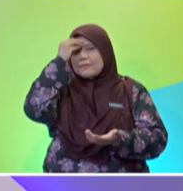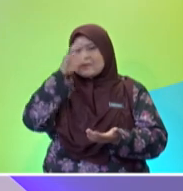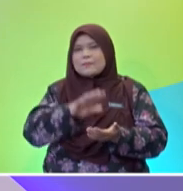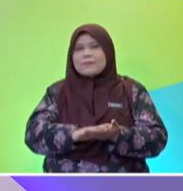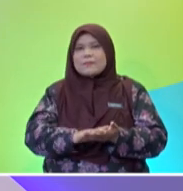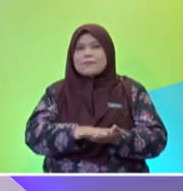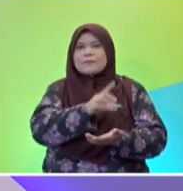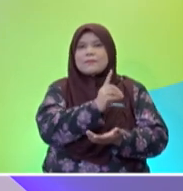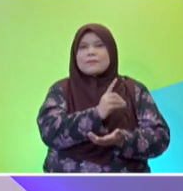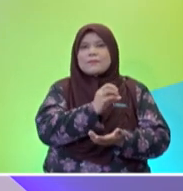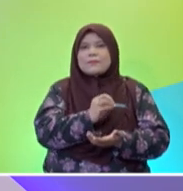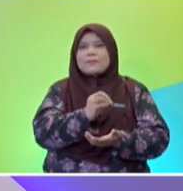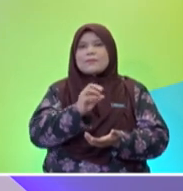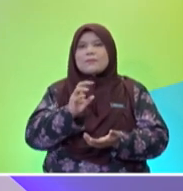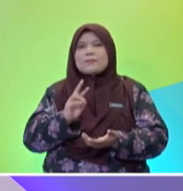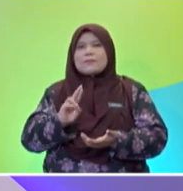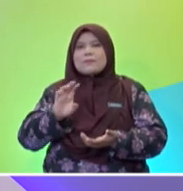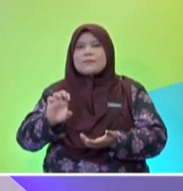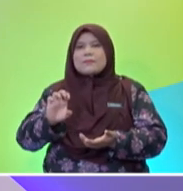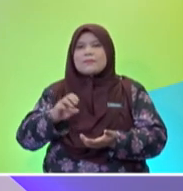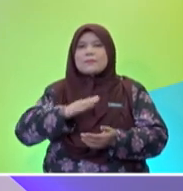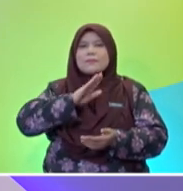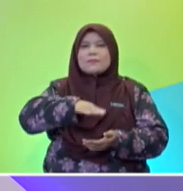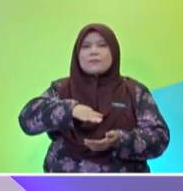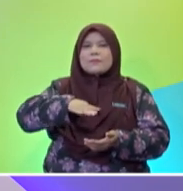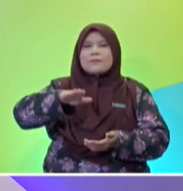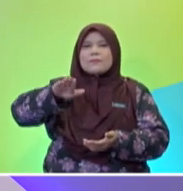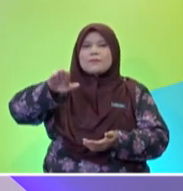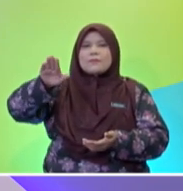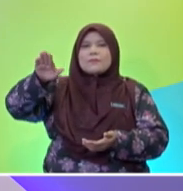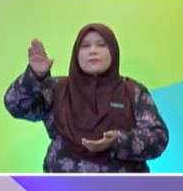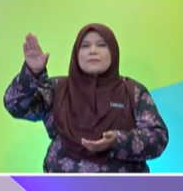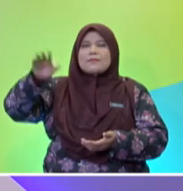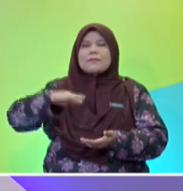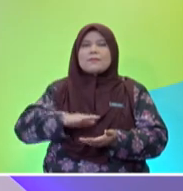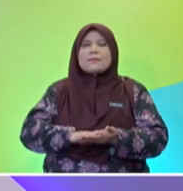do re mi fa Solah tidur